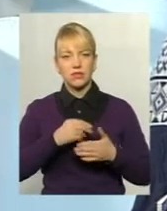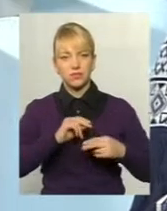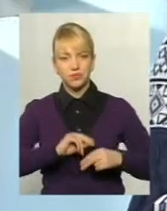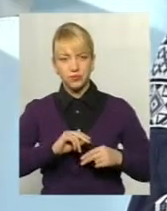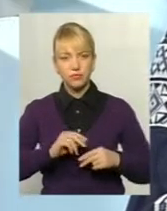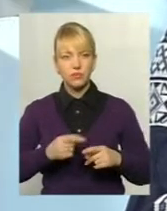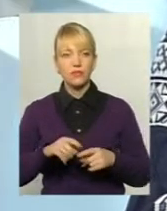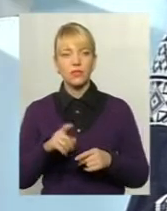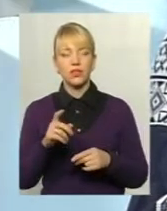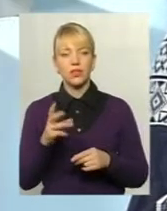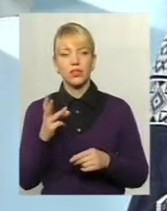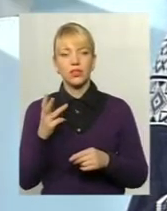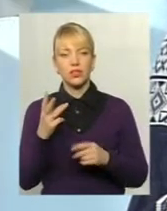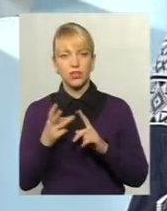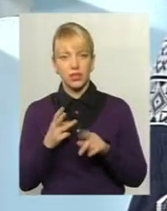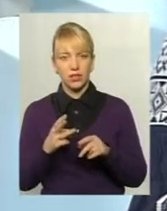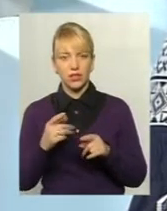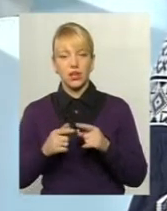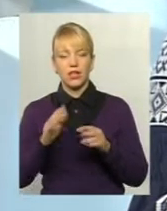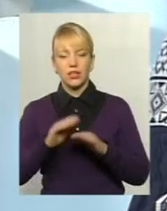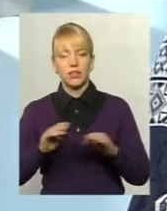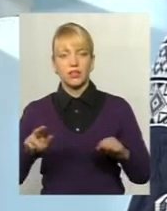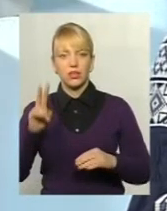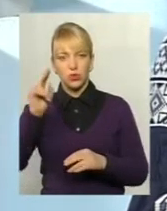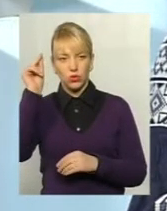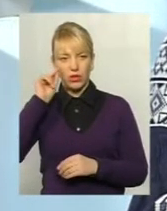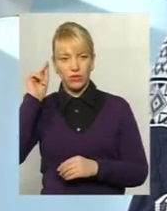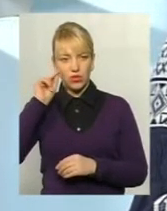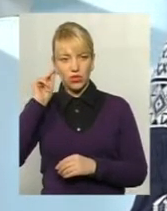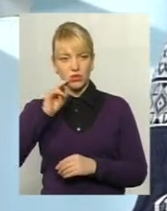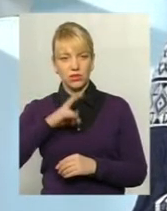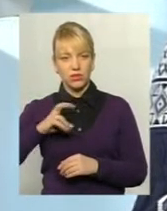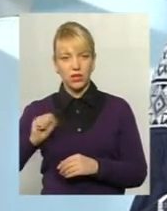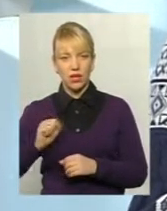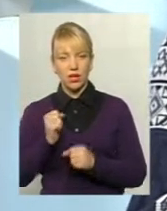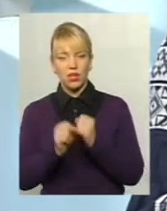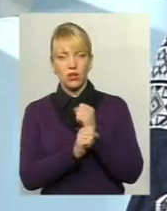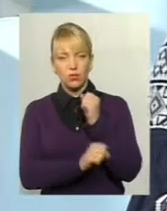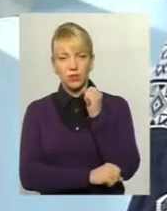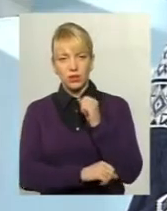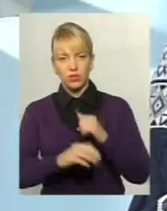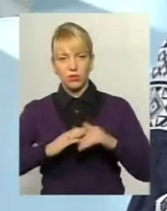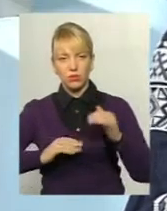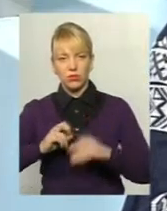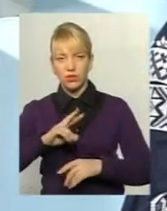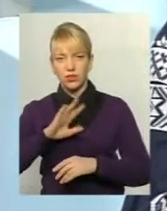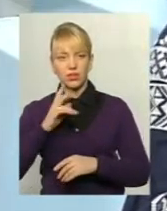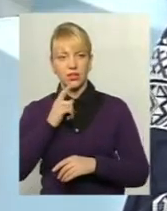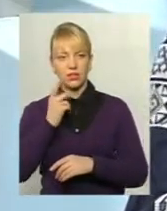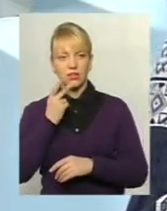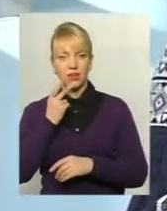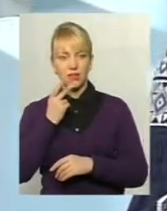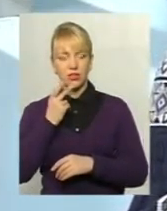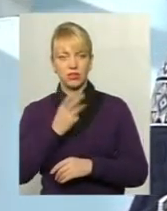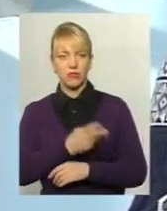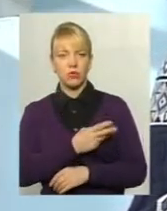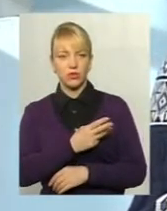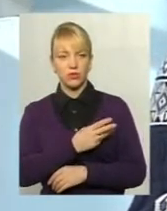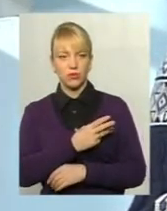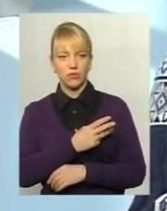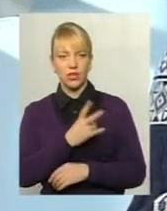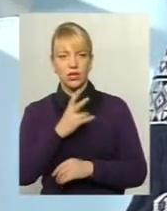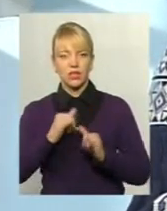третьої сторони, діти, які навчаються на робітничі професії, далеко не завжди вмотивовані взагалі